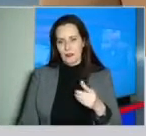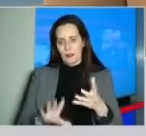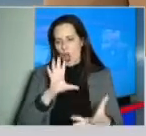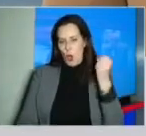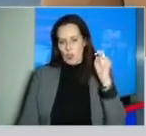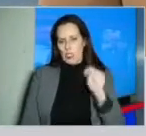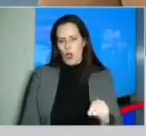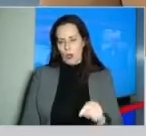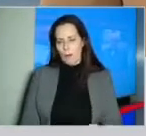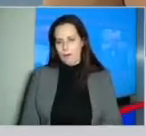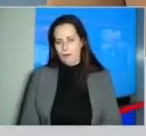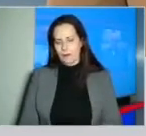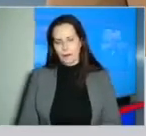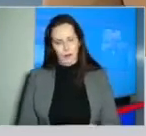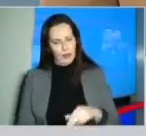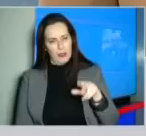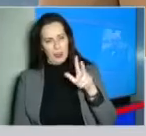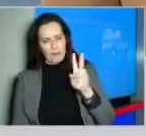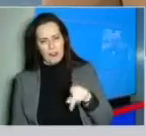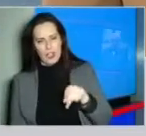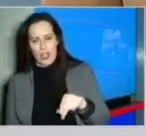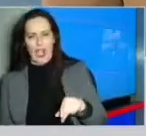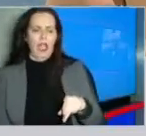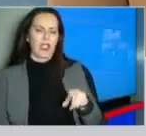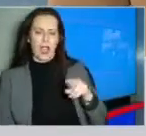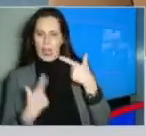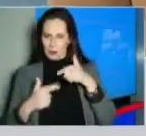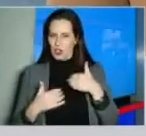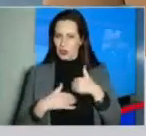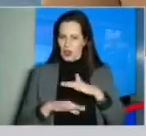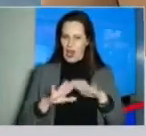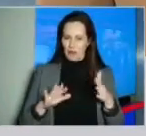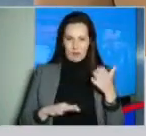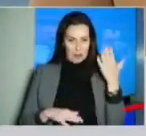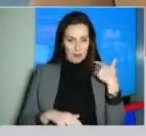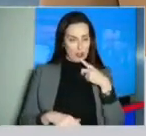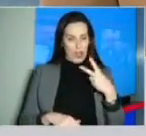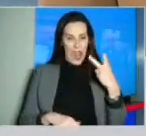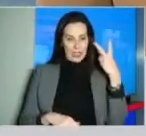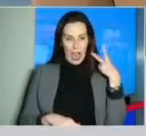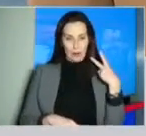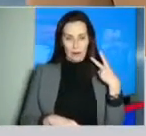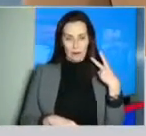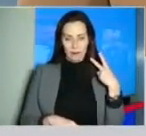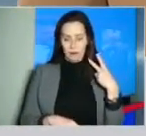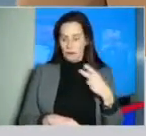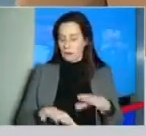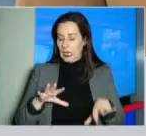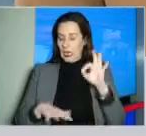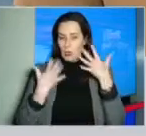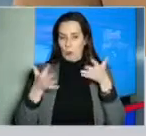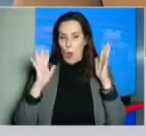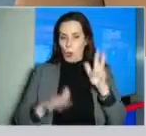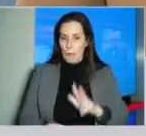התפוחים הרקובים הללו מה... ויש לך, יצחק, הסבר לזה שאנחנו רק לפני שנתיים נחשפה פרשה מאוד